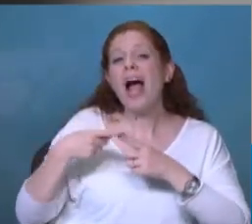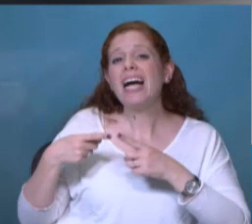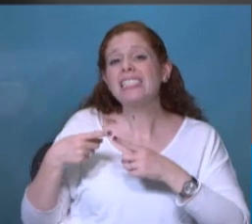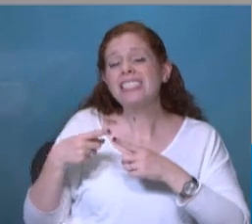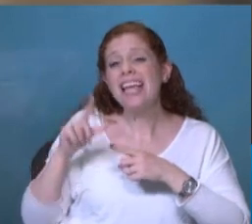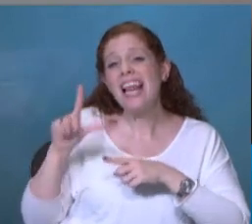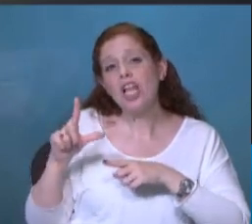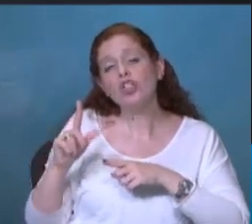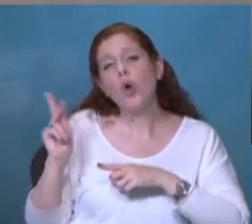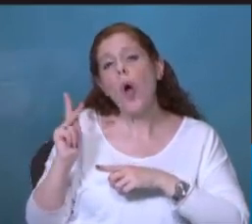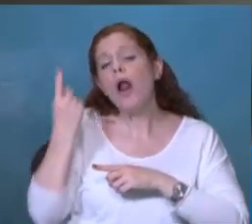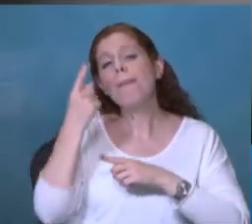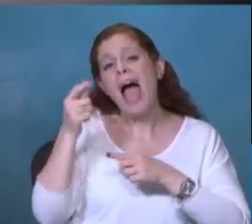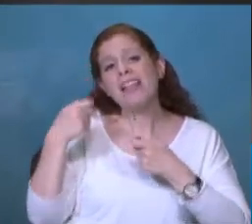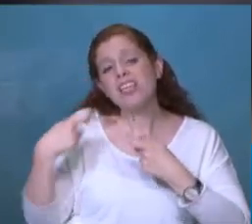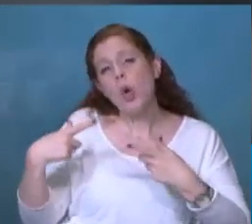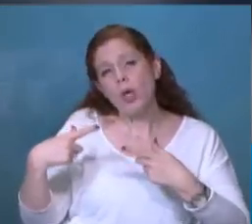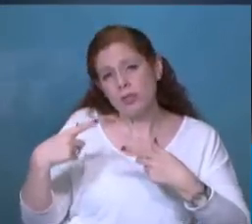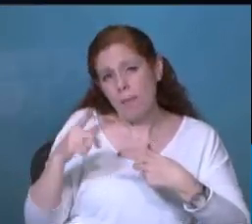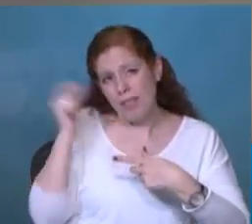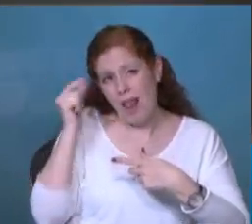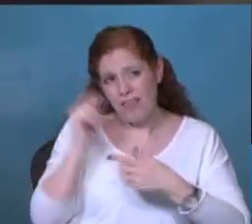באחד הקיוסקים בתל אביב. כמה זה קולה?